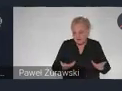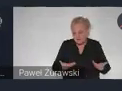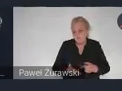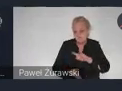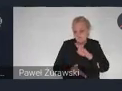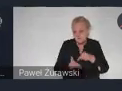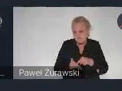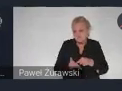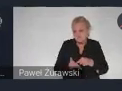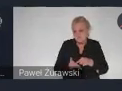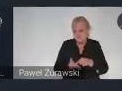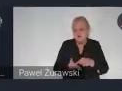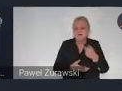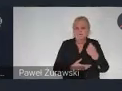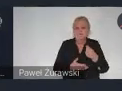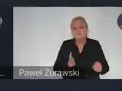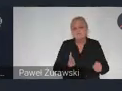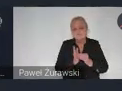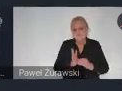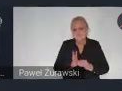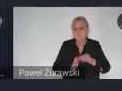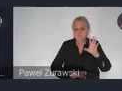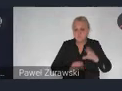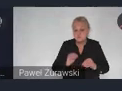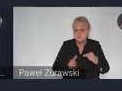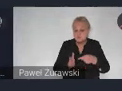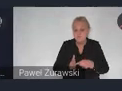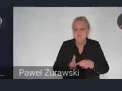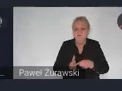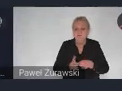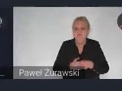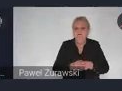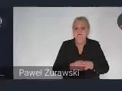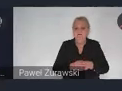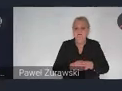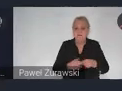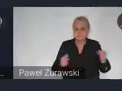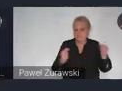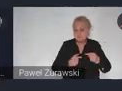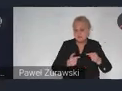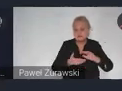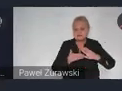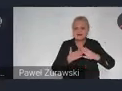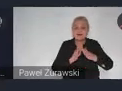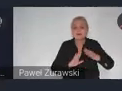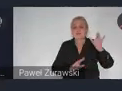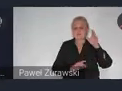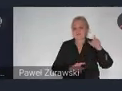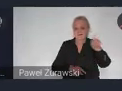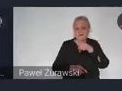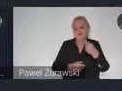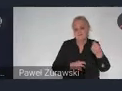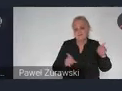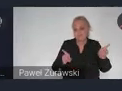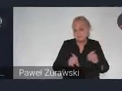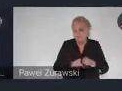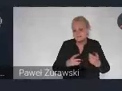czy ceny które zostały ujęte w budżecie są odpowiadają właśnie cenom rynkowym